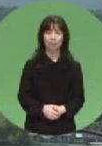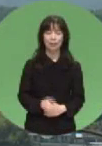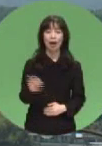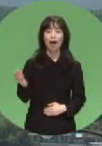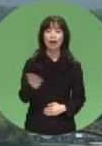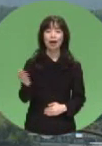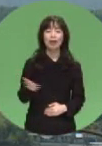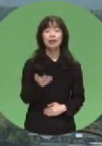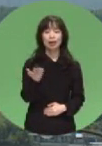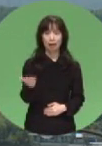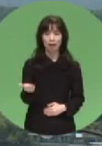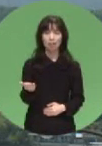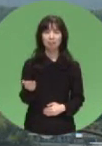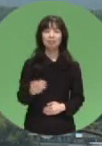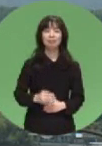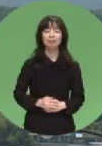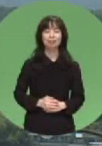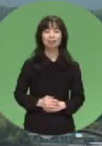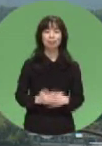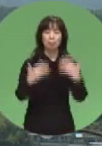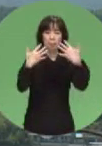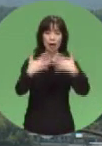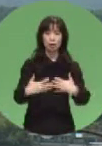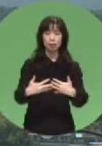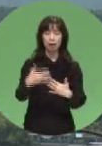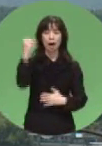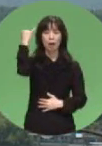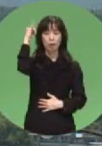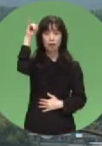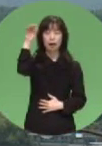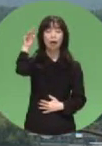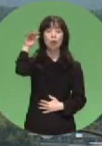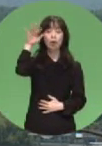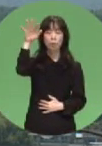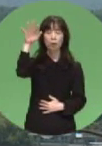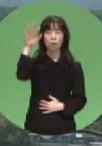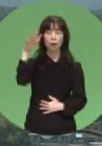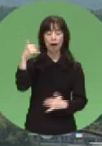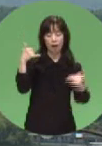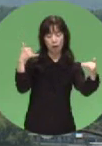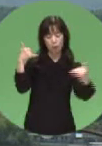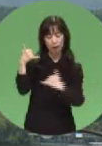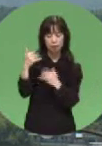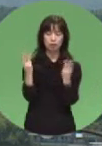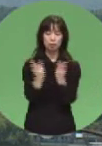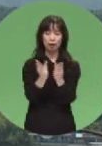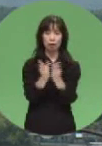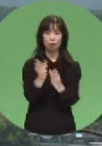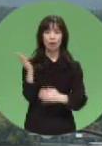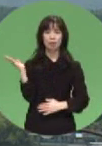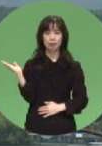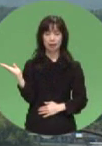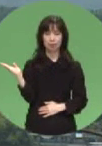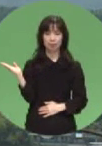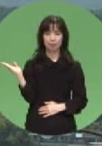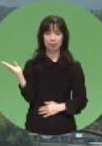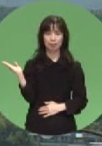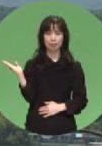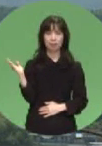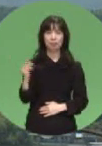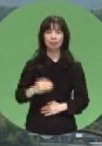いかがでしたか？番組へのご意見、ご希望がございましたら、生駒市広報広聴課まで